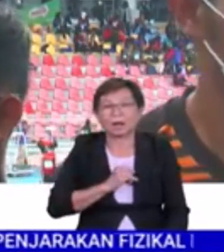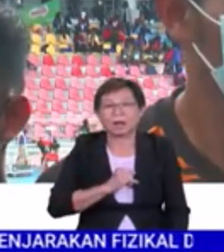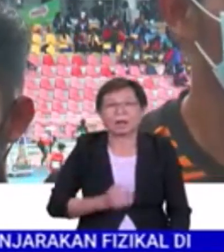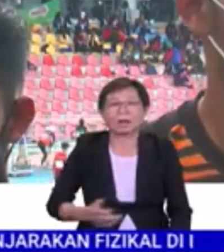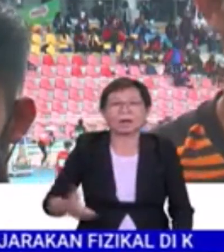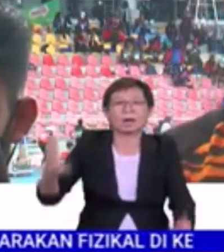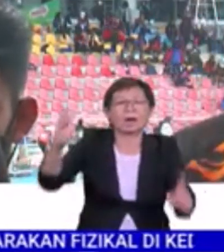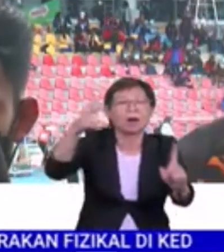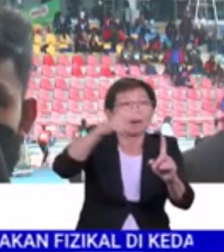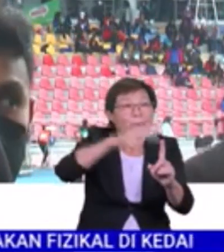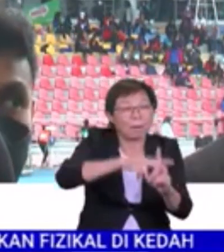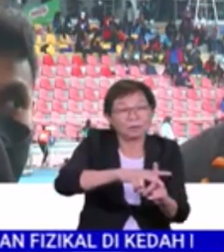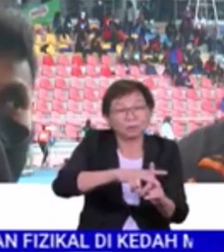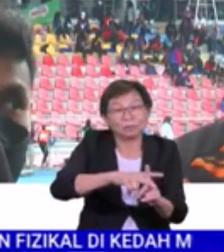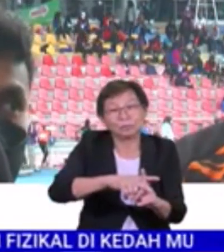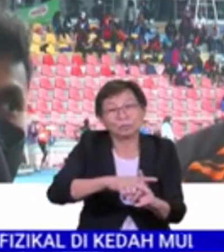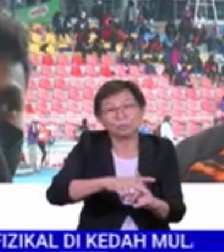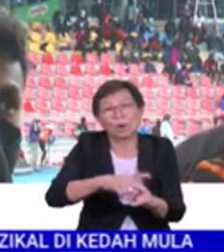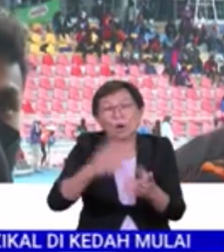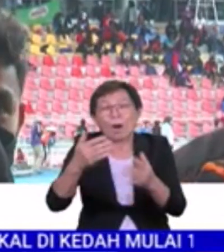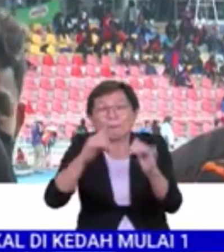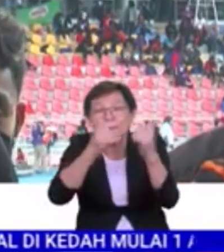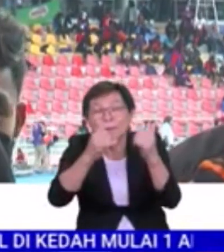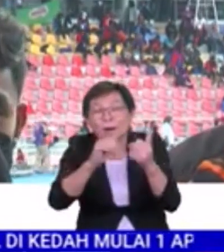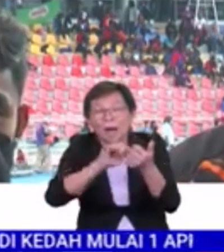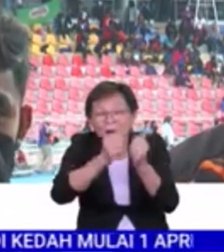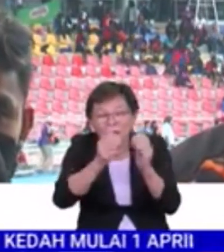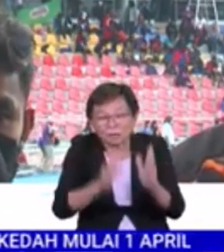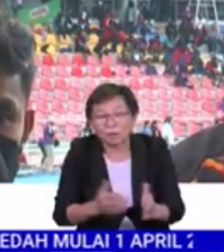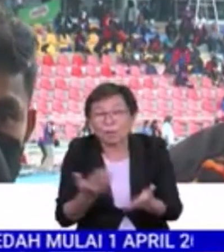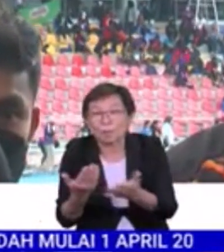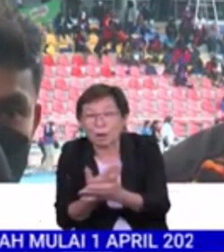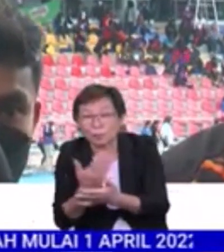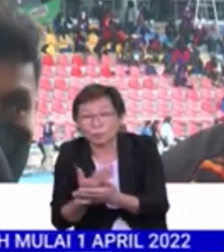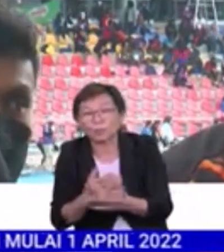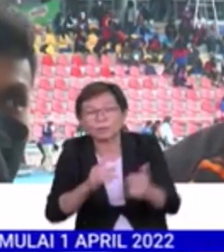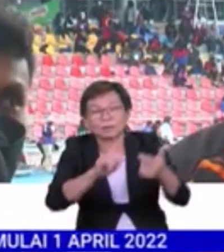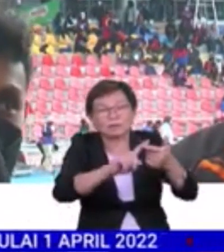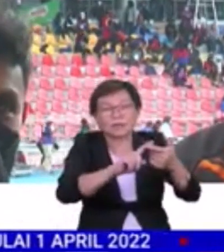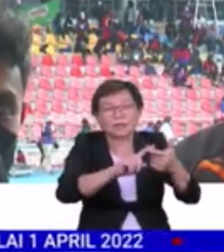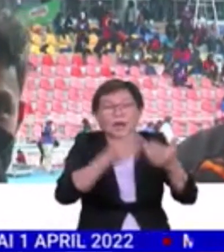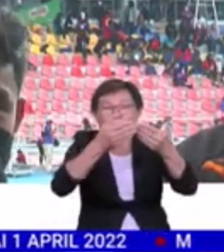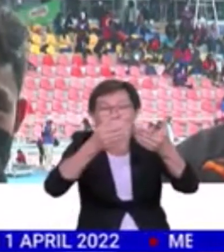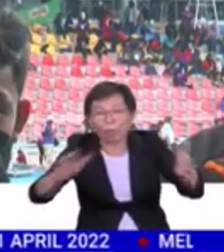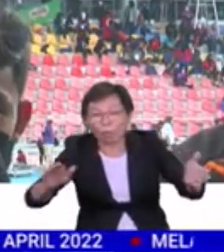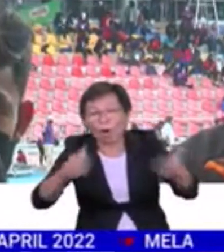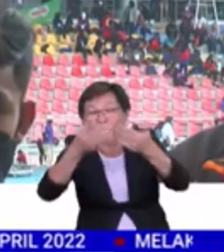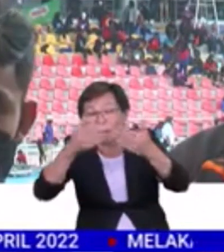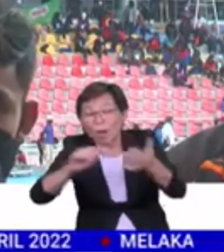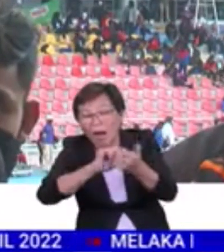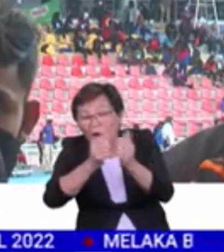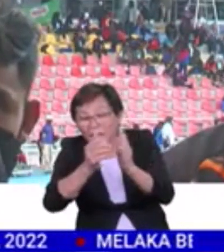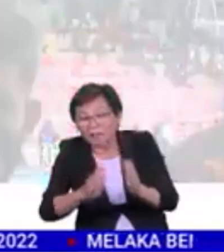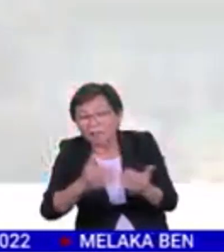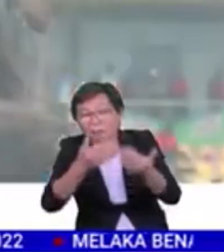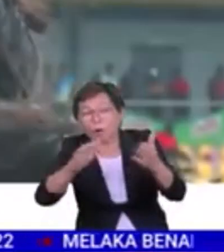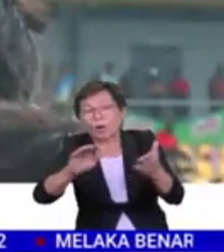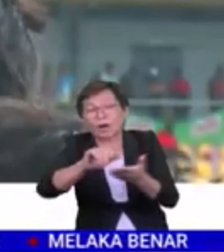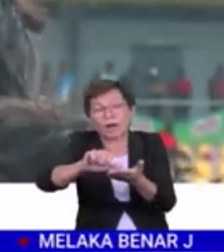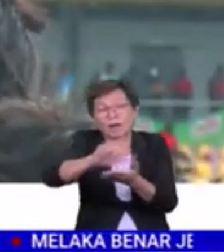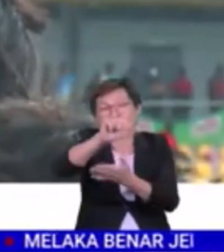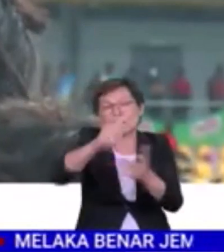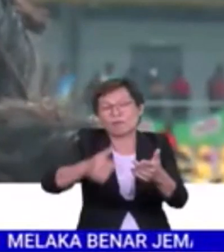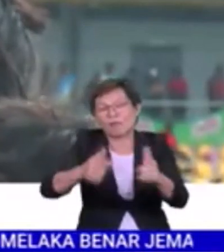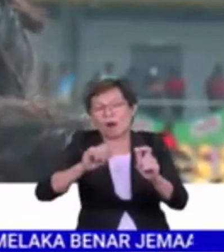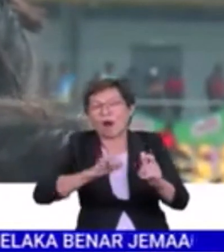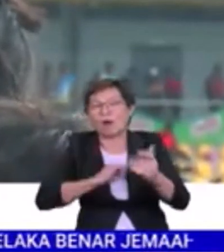Belapis coach. And second, I will open my academies, high jump academies, as soon as possible. I